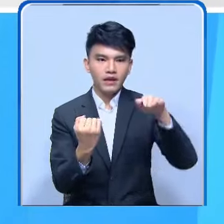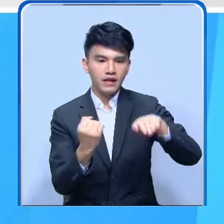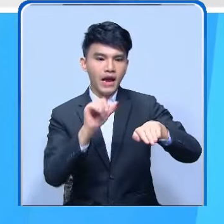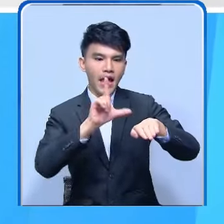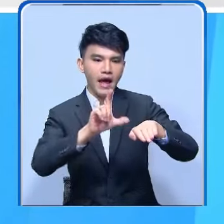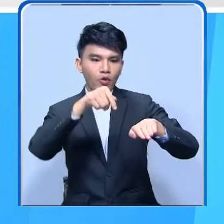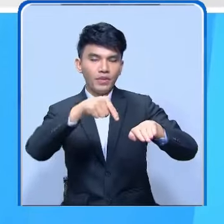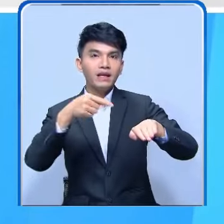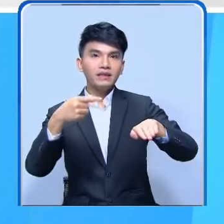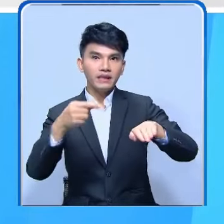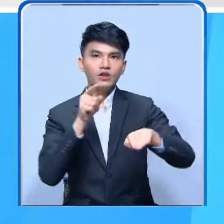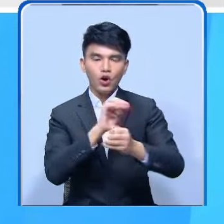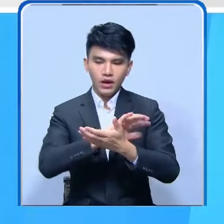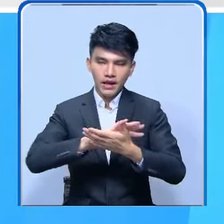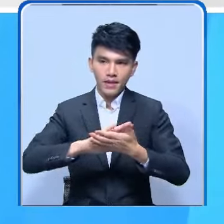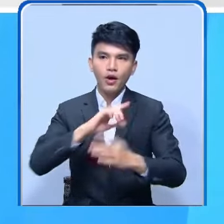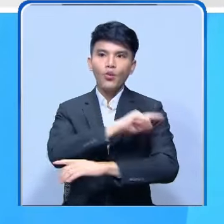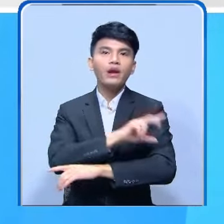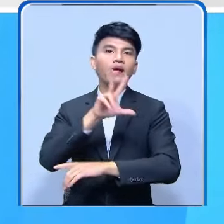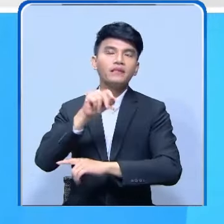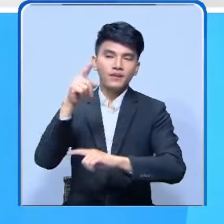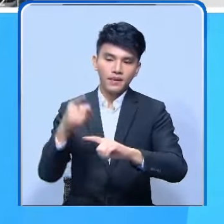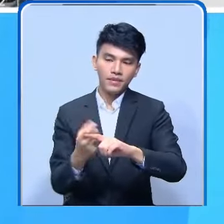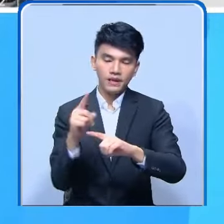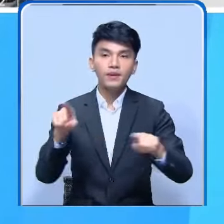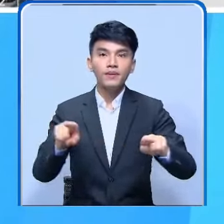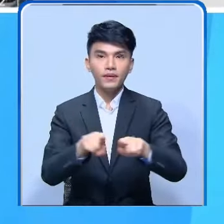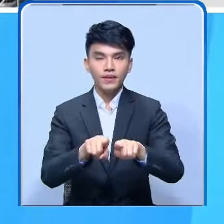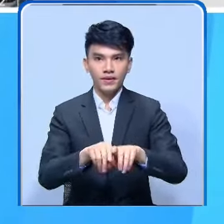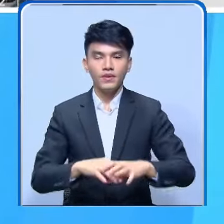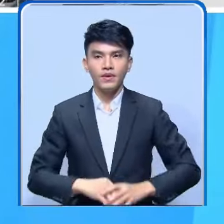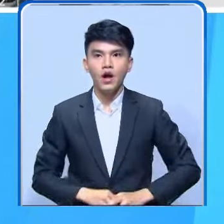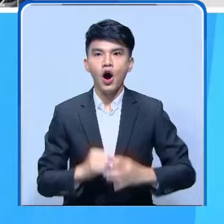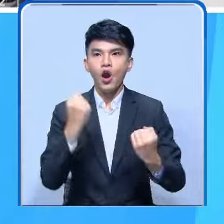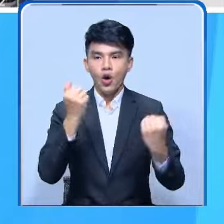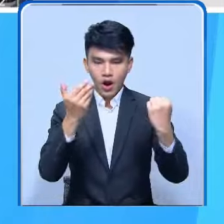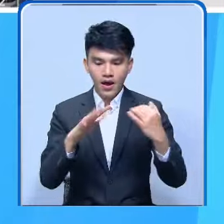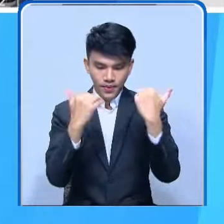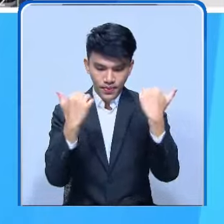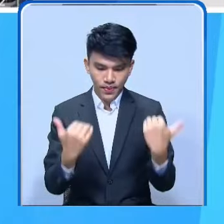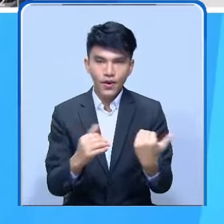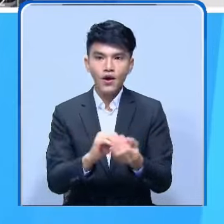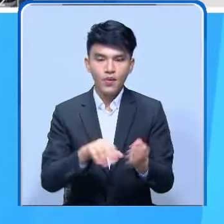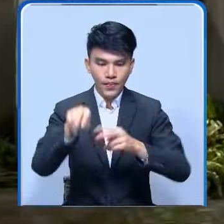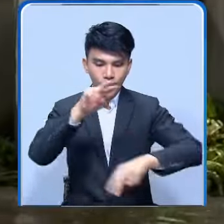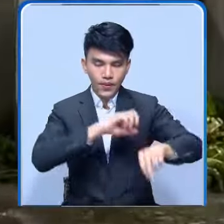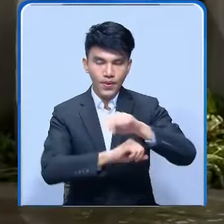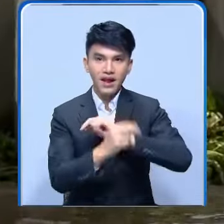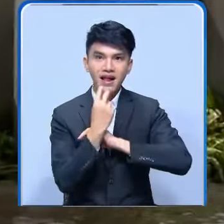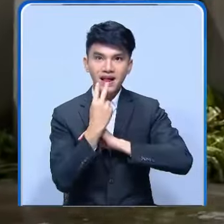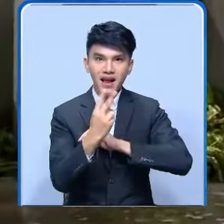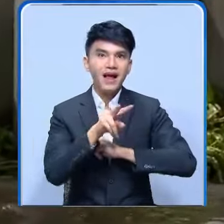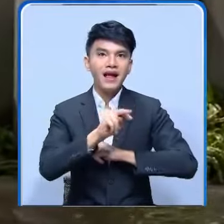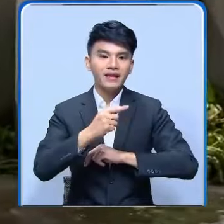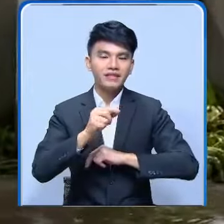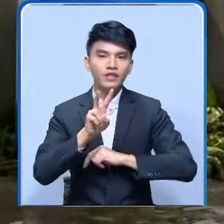ภายในวันที่30พฤศจิกายนเช่นเดียวกันค่ะนอกจากเรื่องของรถแล้วนะคะคุณผู้ชมก็จะมีการตรวจสอบเรื่อง NGV คร